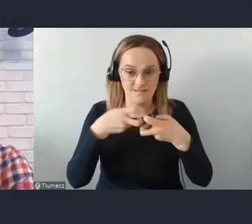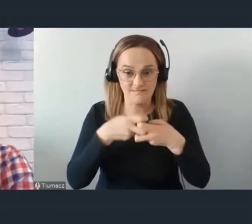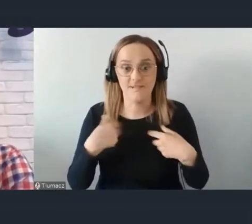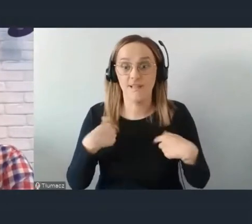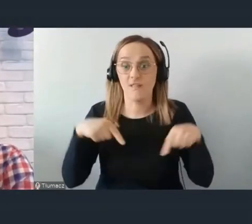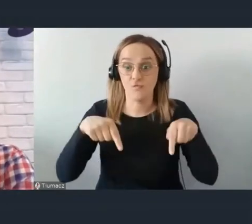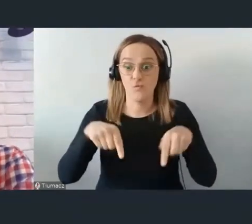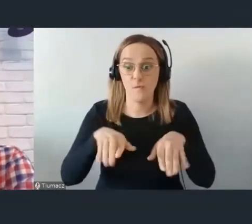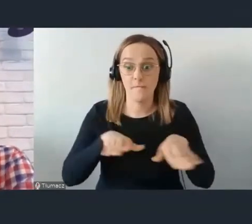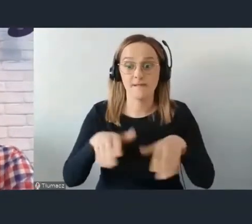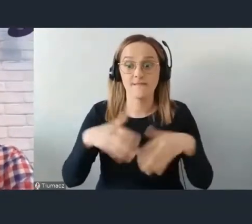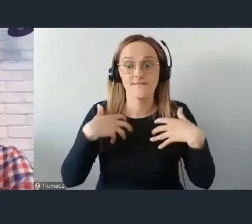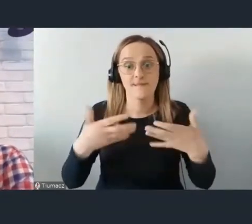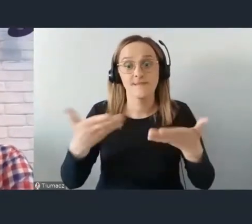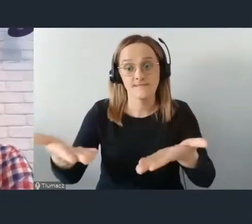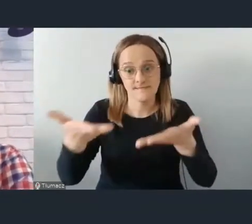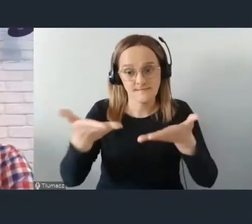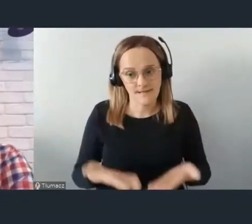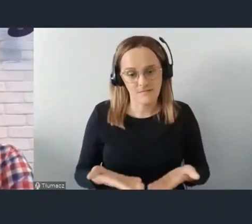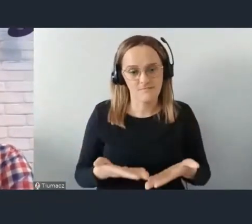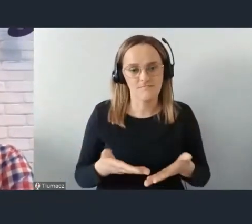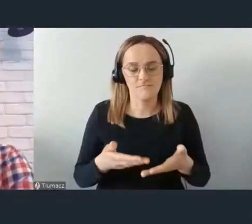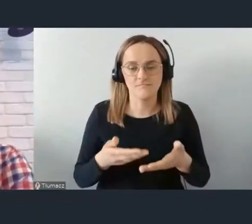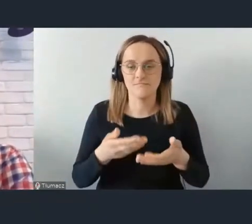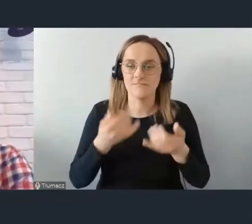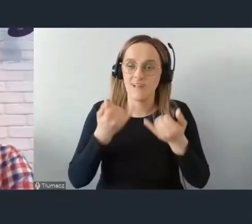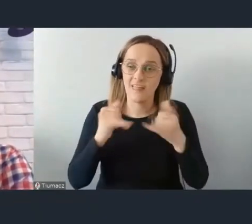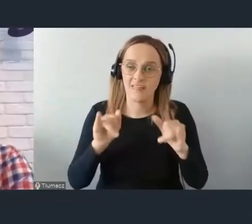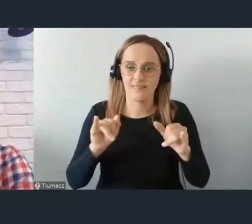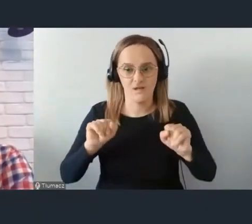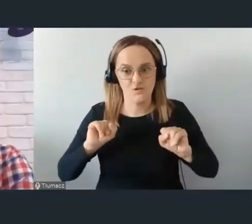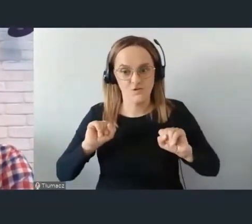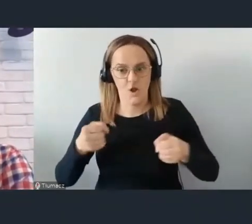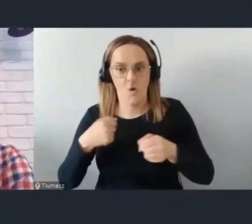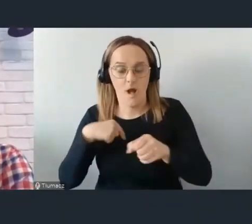chciałam też Państwa serdecznie zaprosić do śledzenia naszych innych działań,